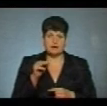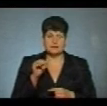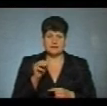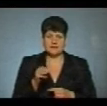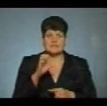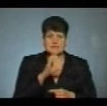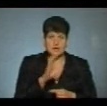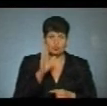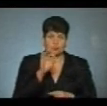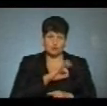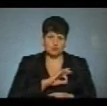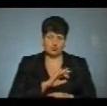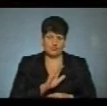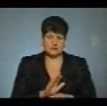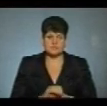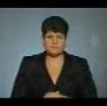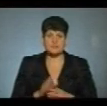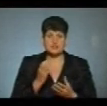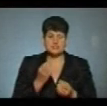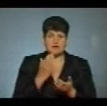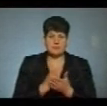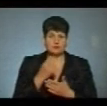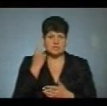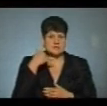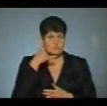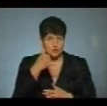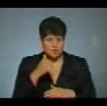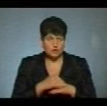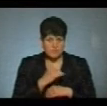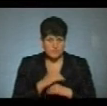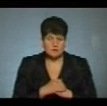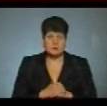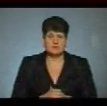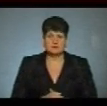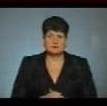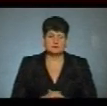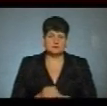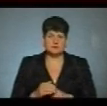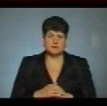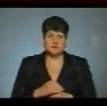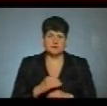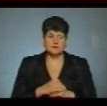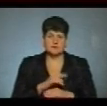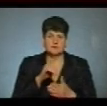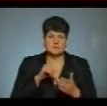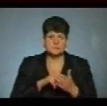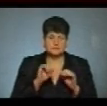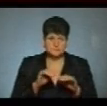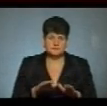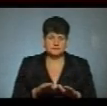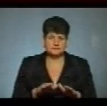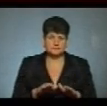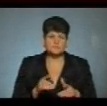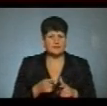Будемо користуватися, так. Маємо ще один дзвіночок. Алло, доброго вечора. Добрий вечір. А можу запитати таке, чи є